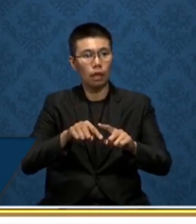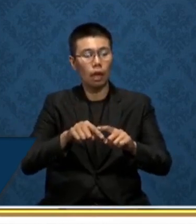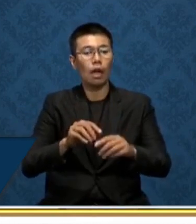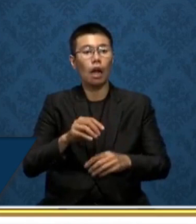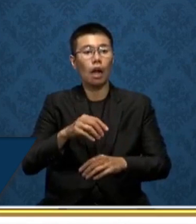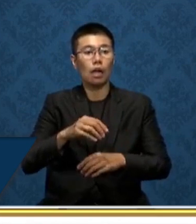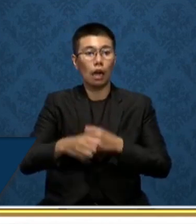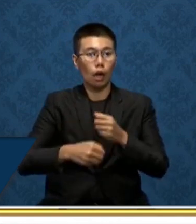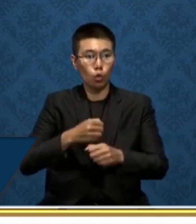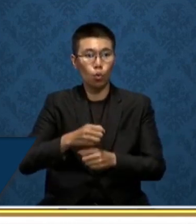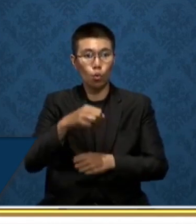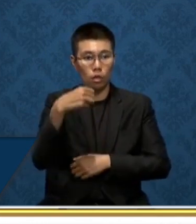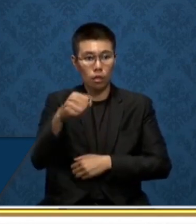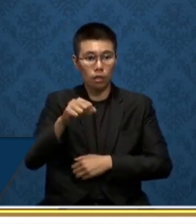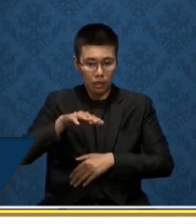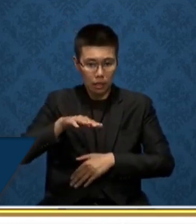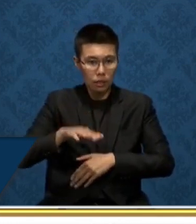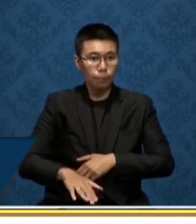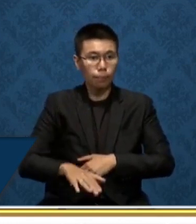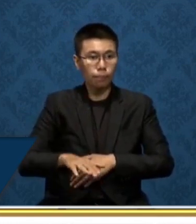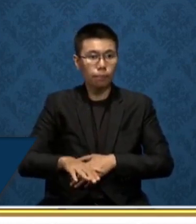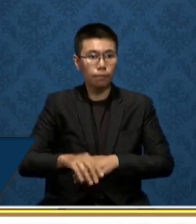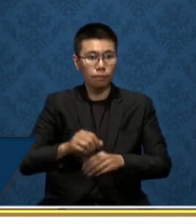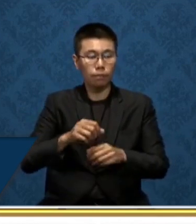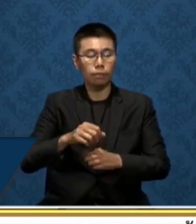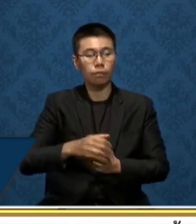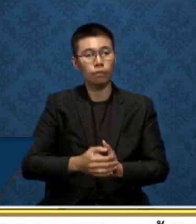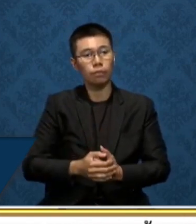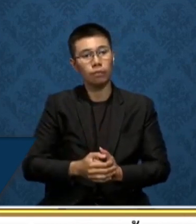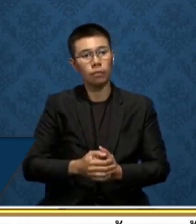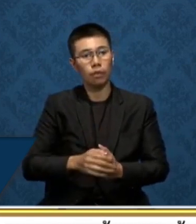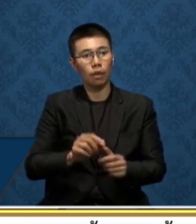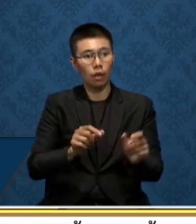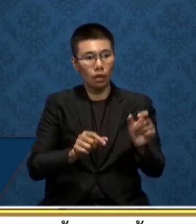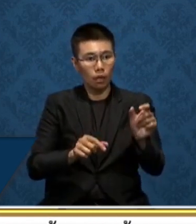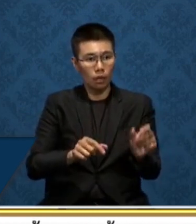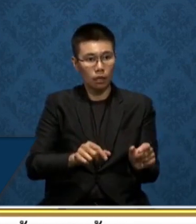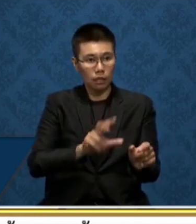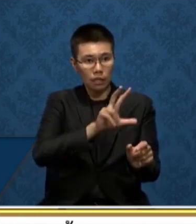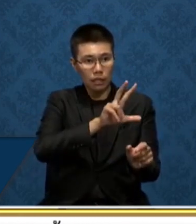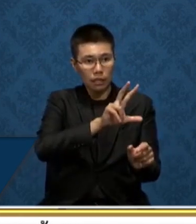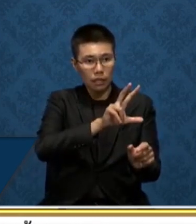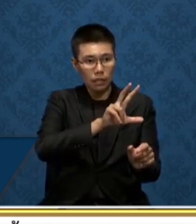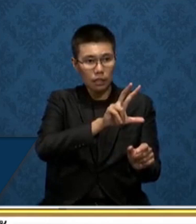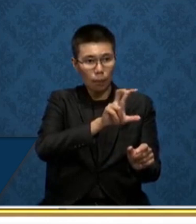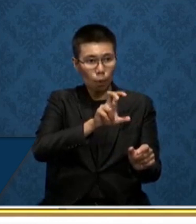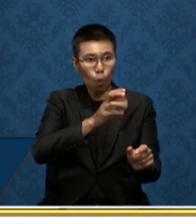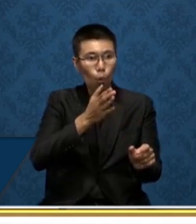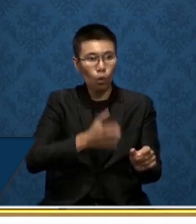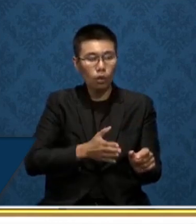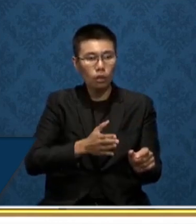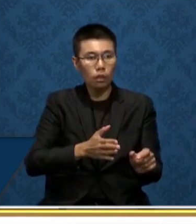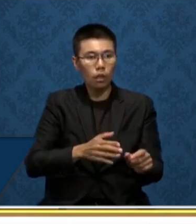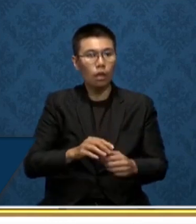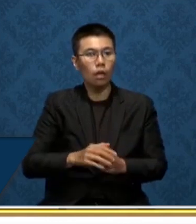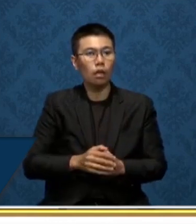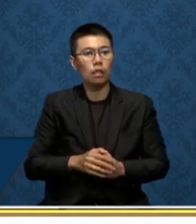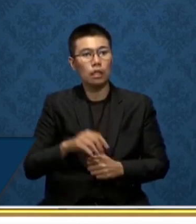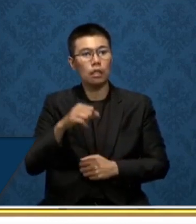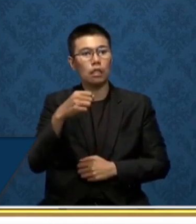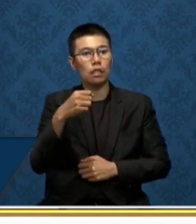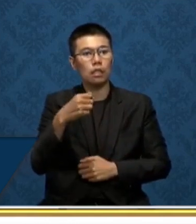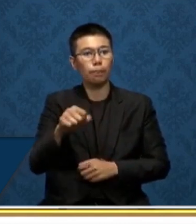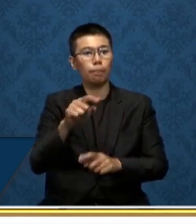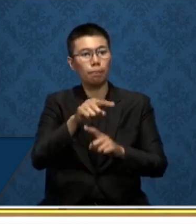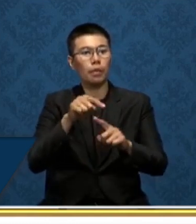นะครับแท่งกราฟแรก 1,300 เคสเท่านั้นนะครับไม่ถึง 10% เพราะอะไรครับเ